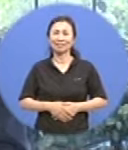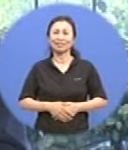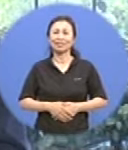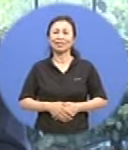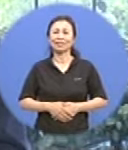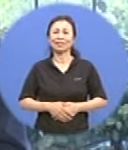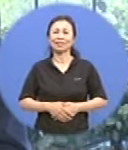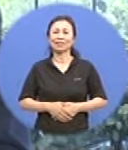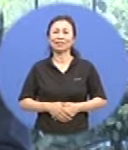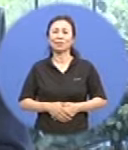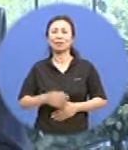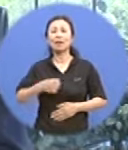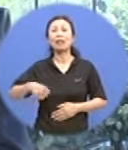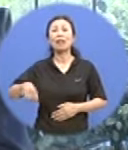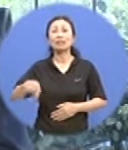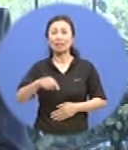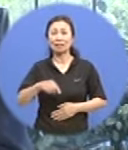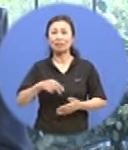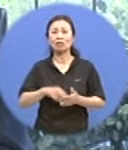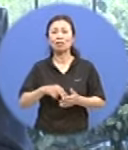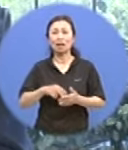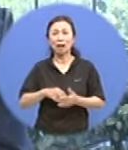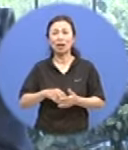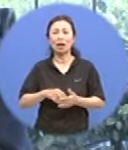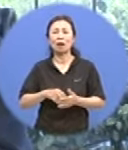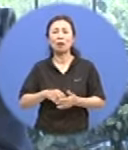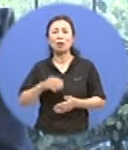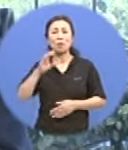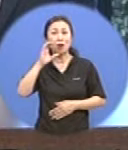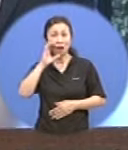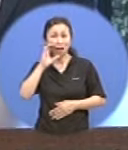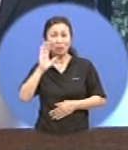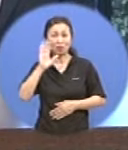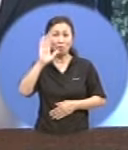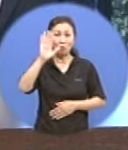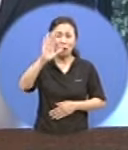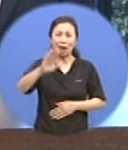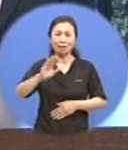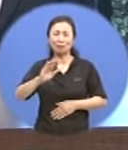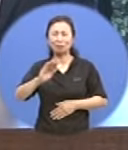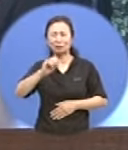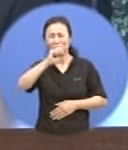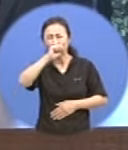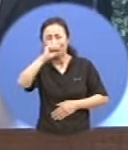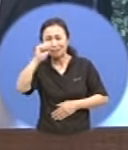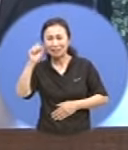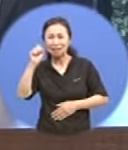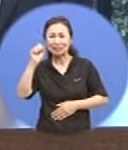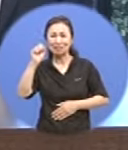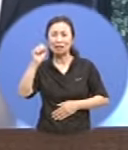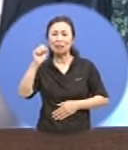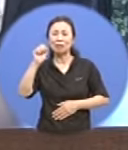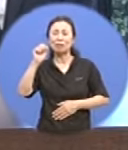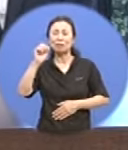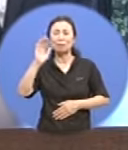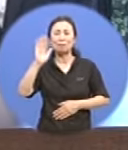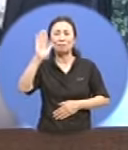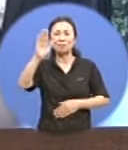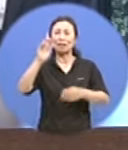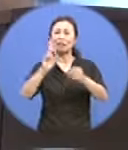我々としてはやっぱり和歌山の輝かしい未来のためにね、まあ、カオグループとしても少しで